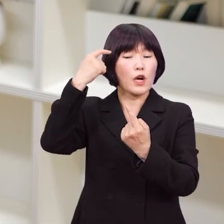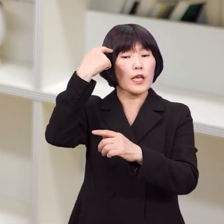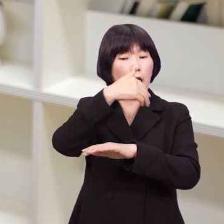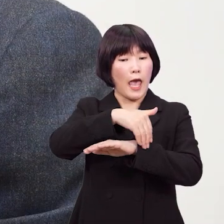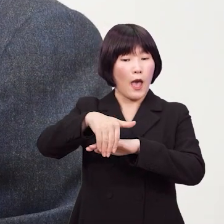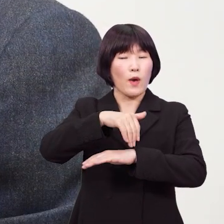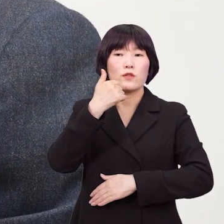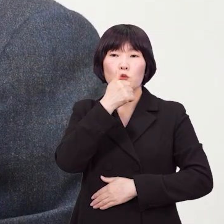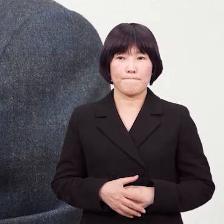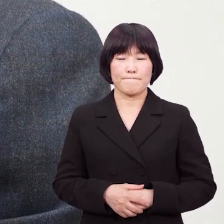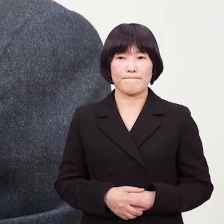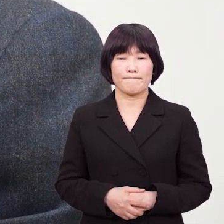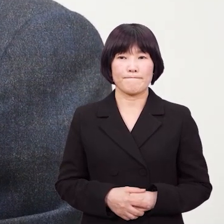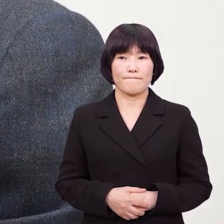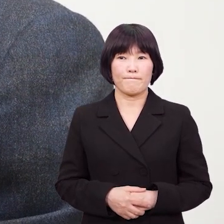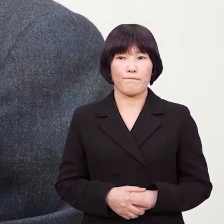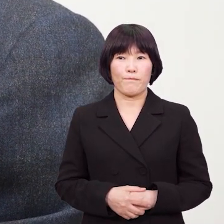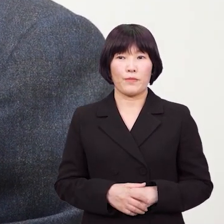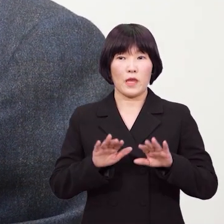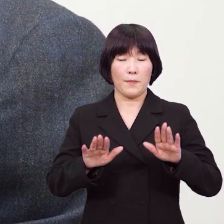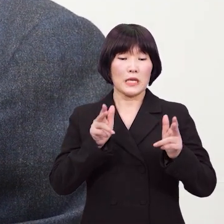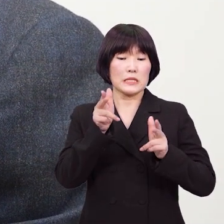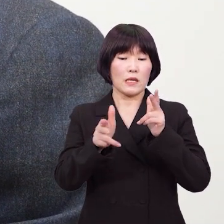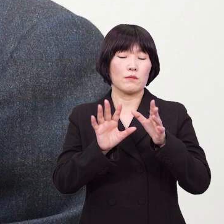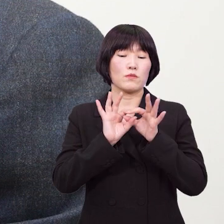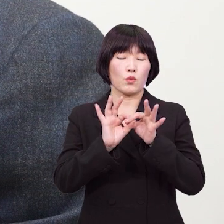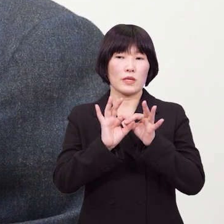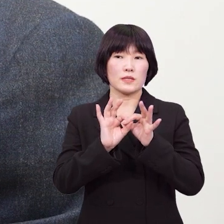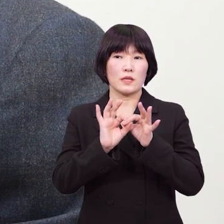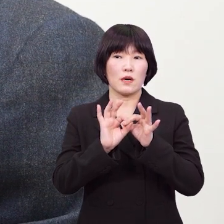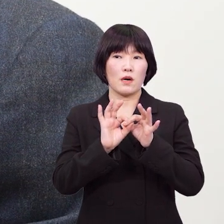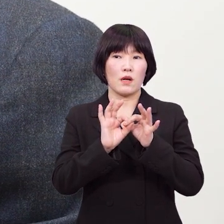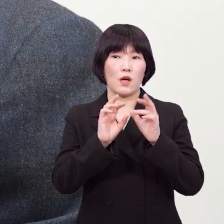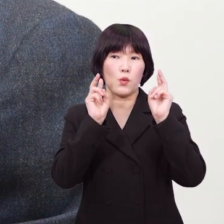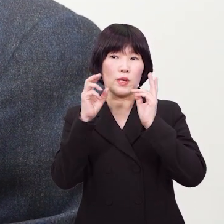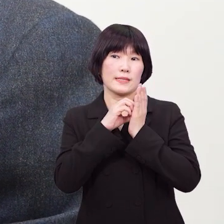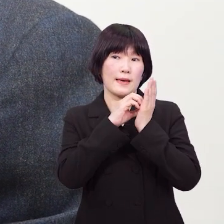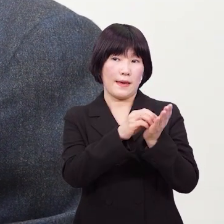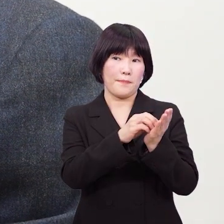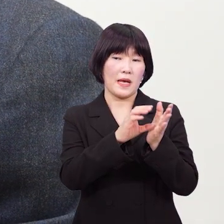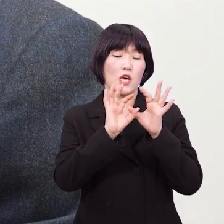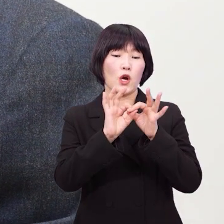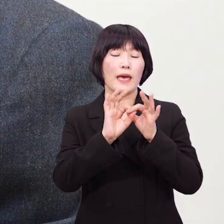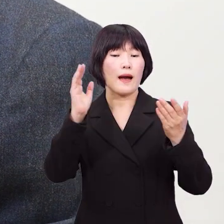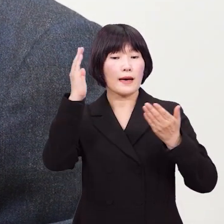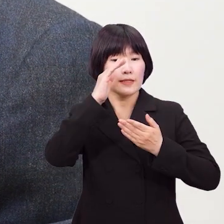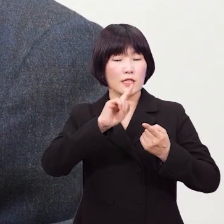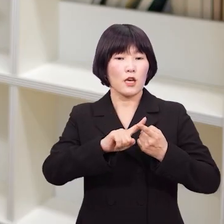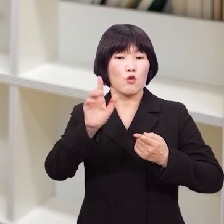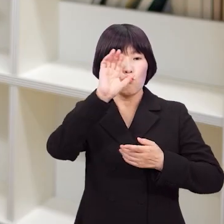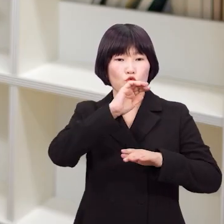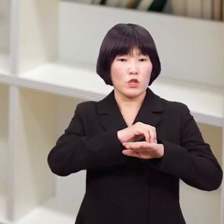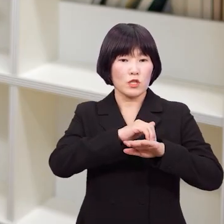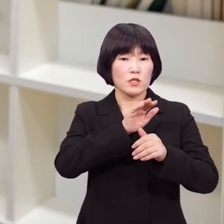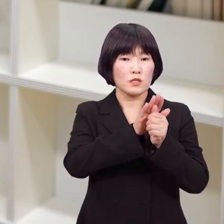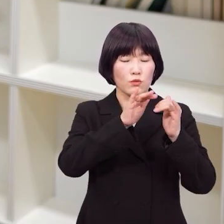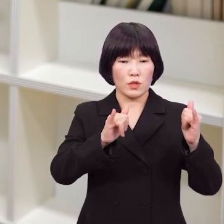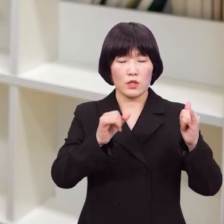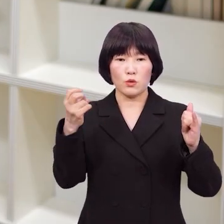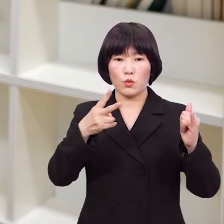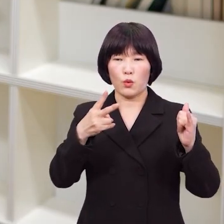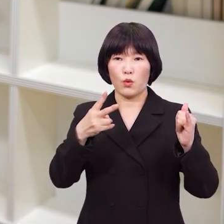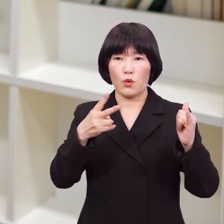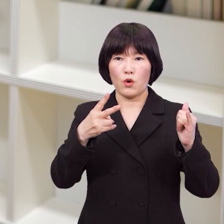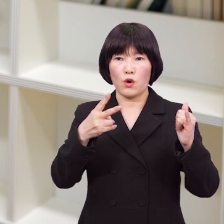주세요. 본 사업을 통해서 취업에 연계된 학생에 대해서는 훈련 지원인 또는 취업